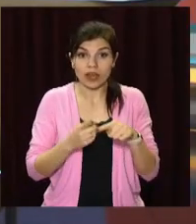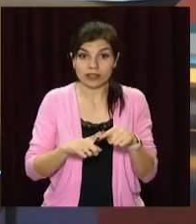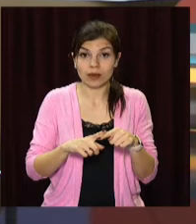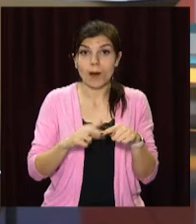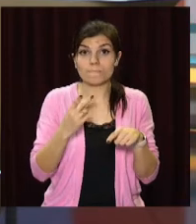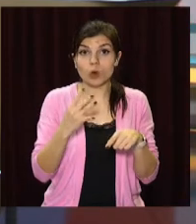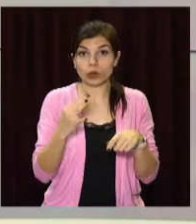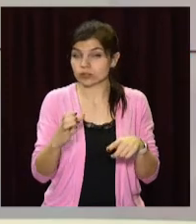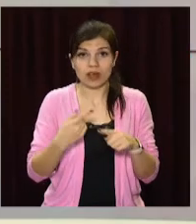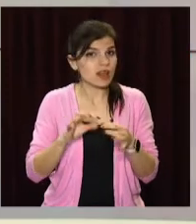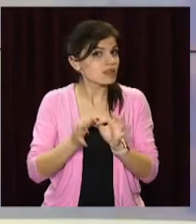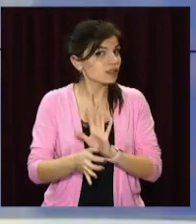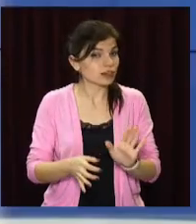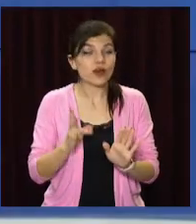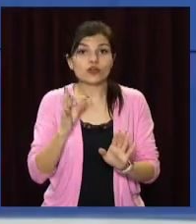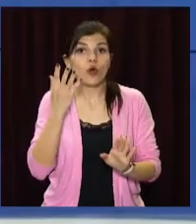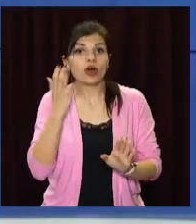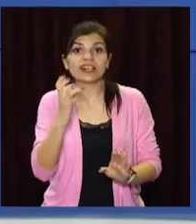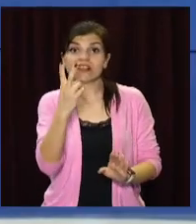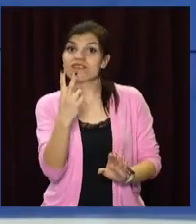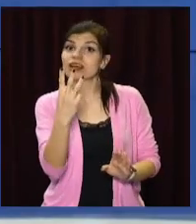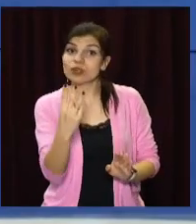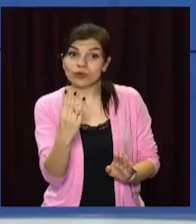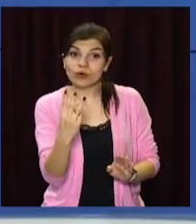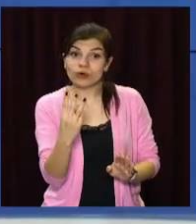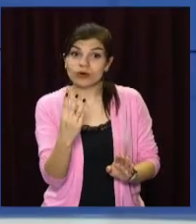процес нескладно. Ну, коли з 23